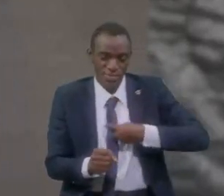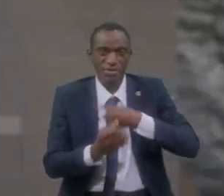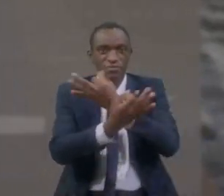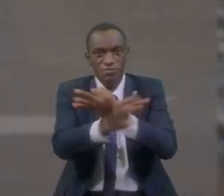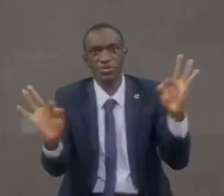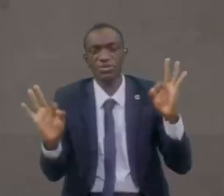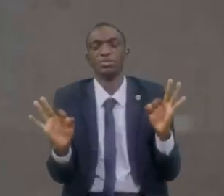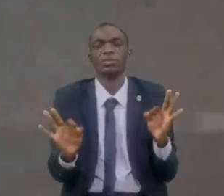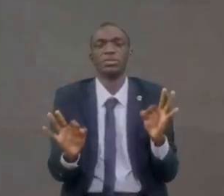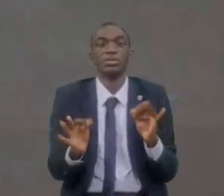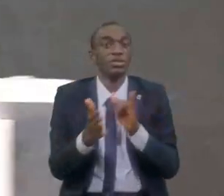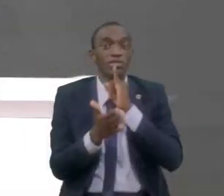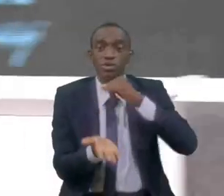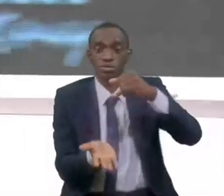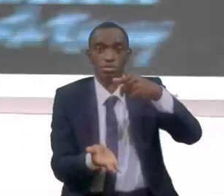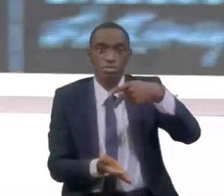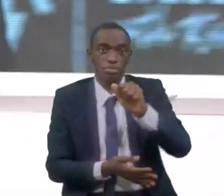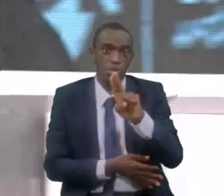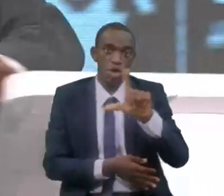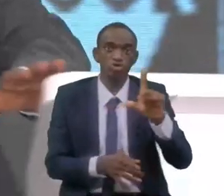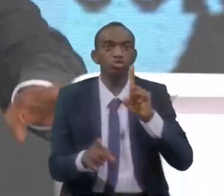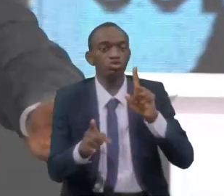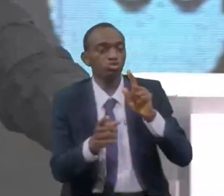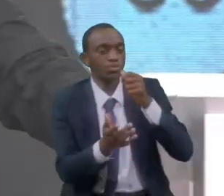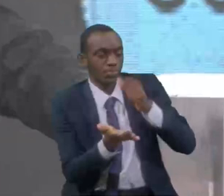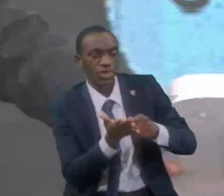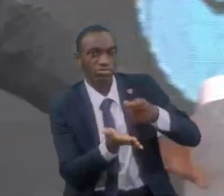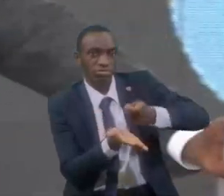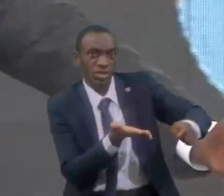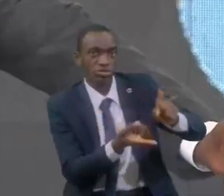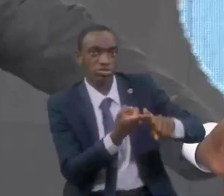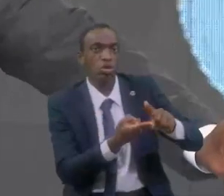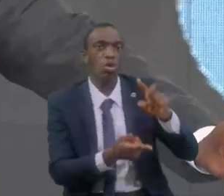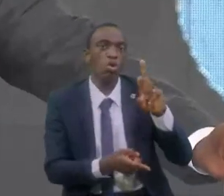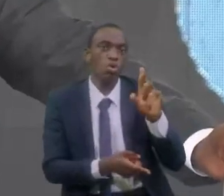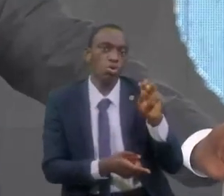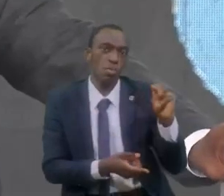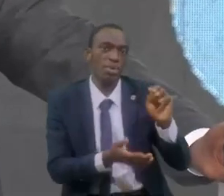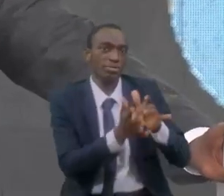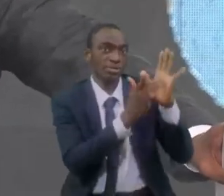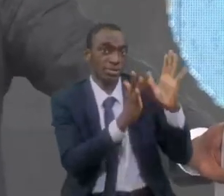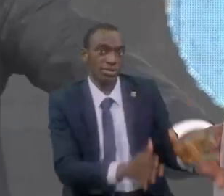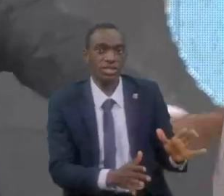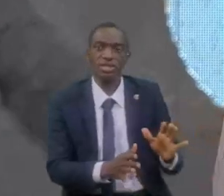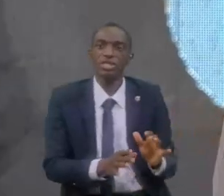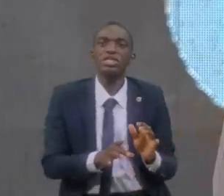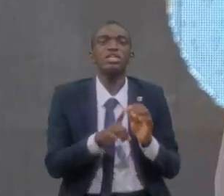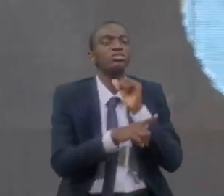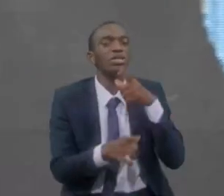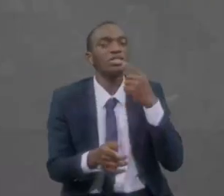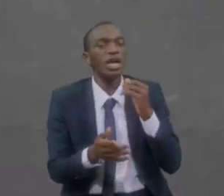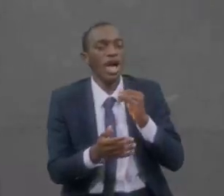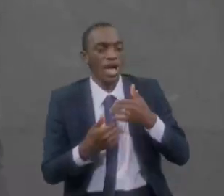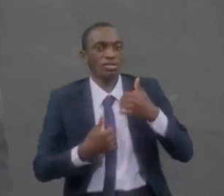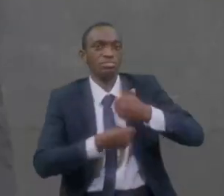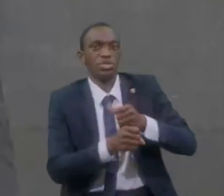qui parlait aux croyants de Rome. Il n'a pas dit, vous a affranchi.